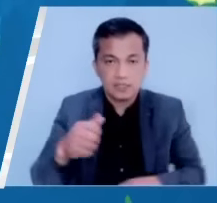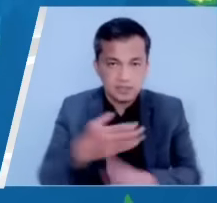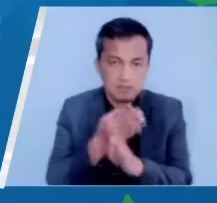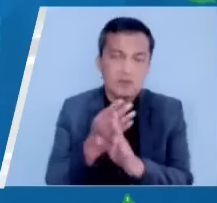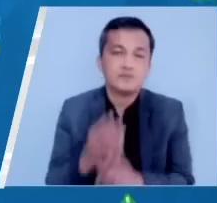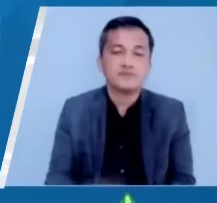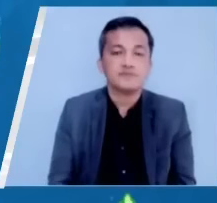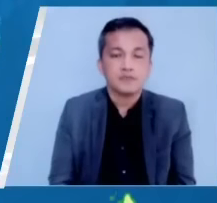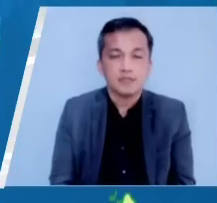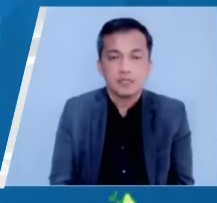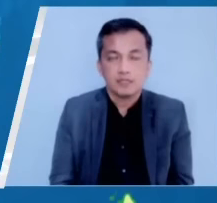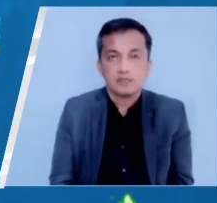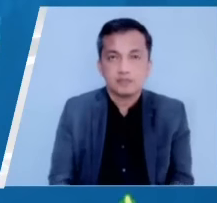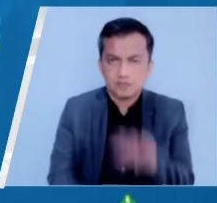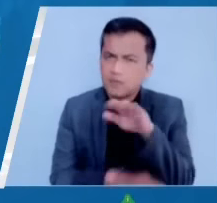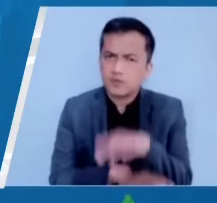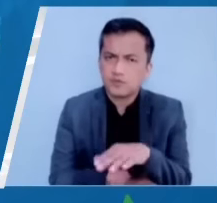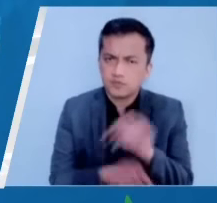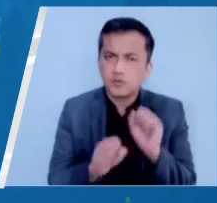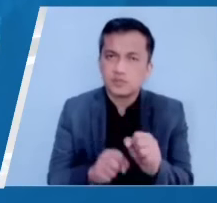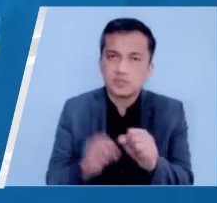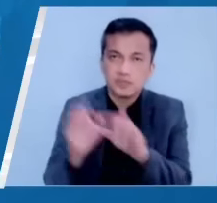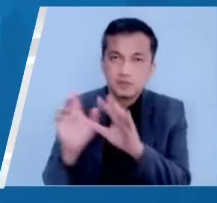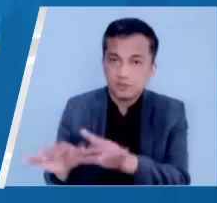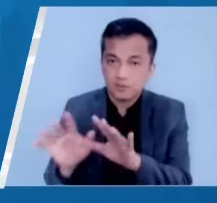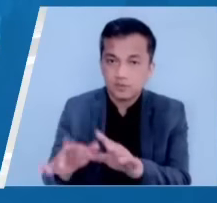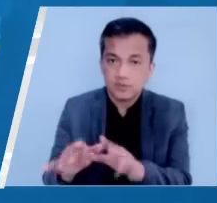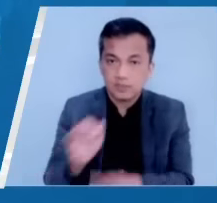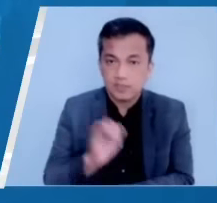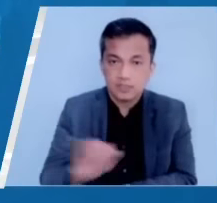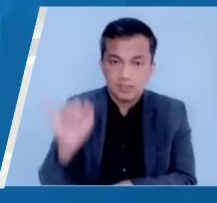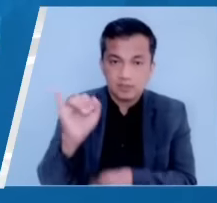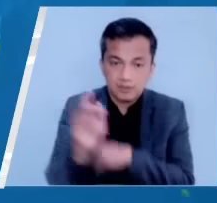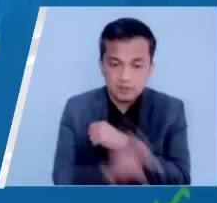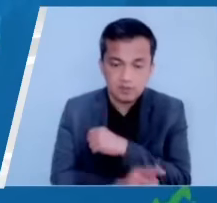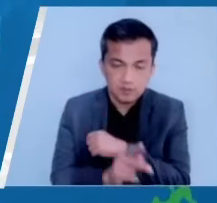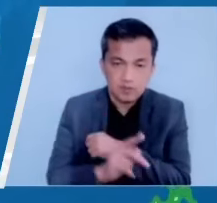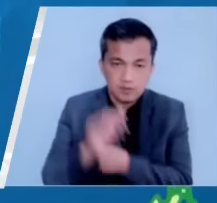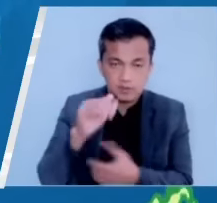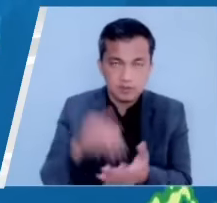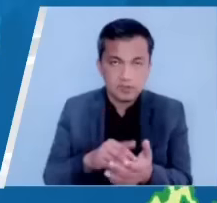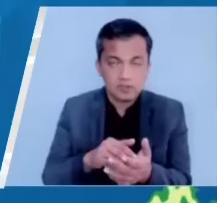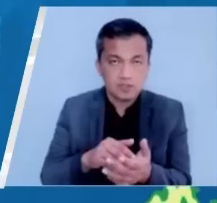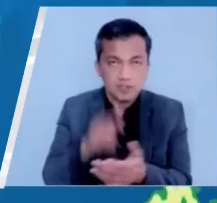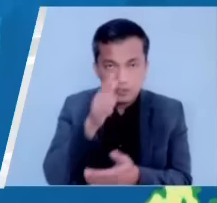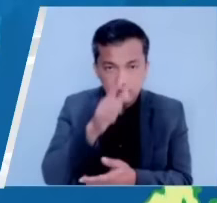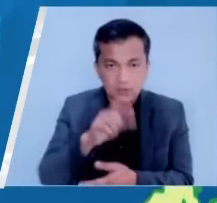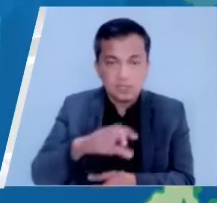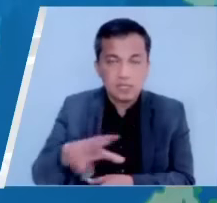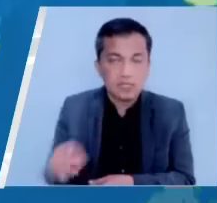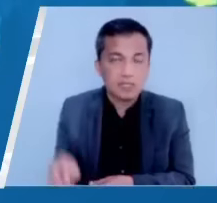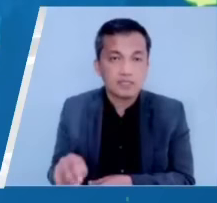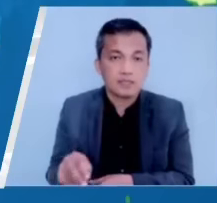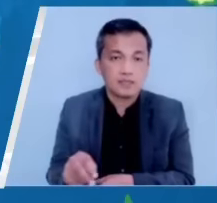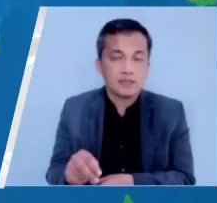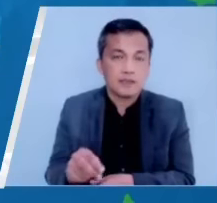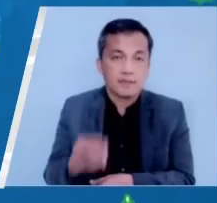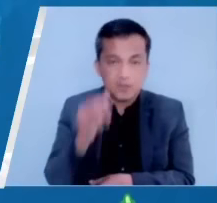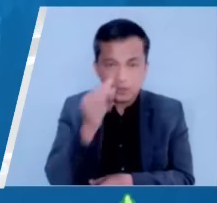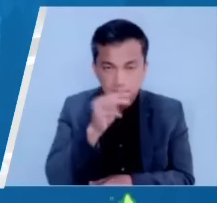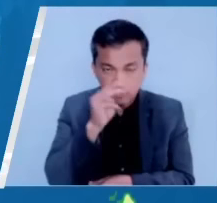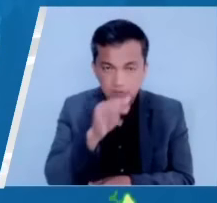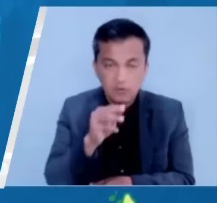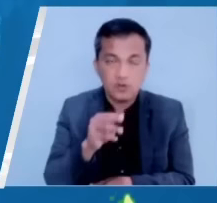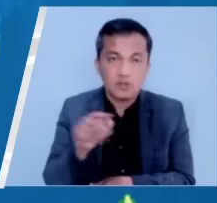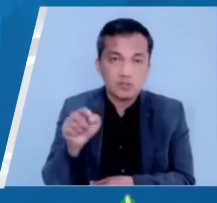hapon, posible na rin ang ulan sa Ilocos Provinces, Central Luzon, Cagayan Valley, Mindoro Provinces, pati sa ilang bahagi